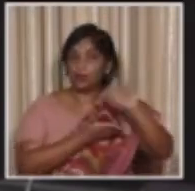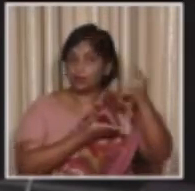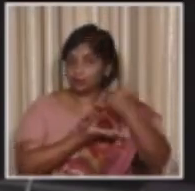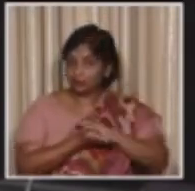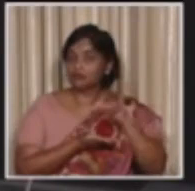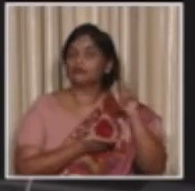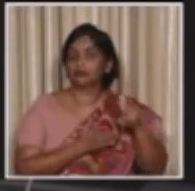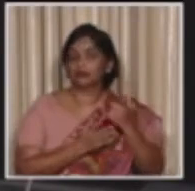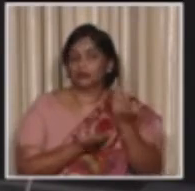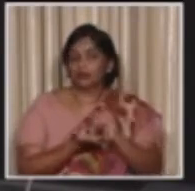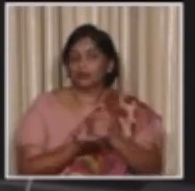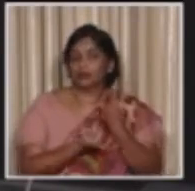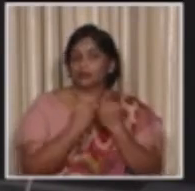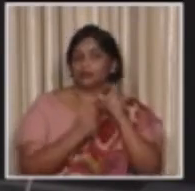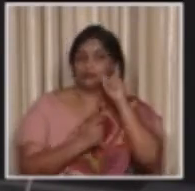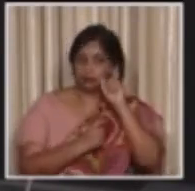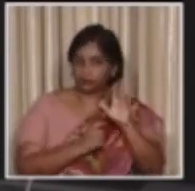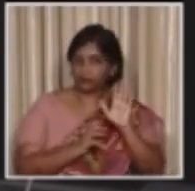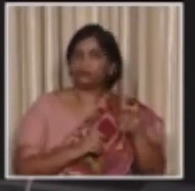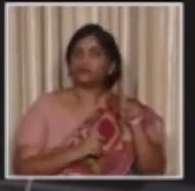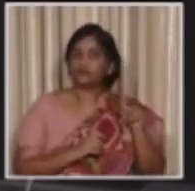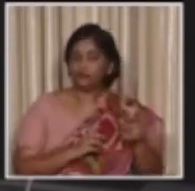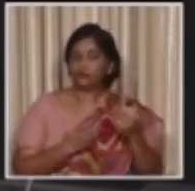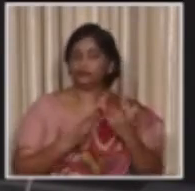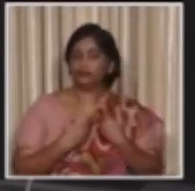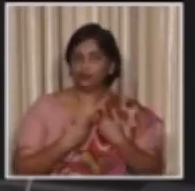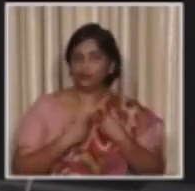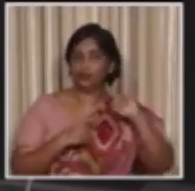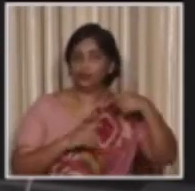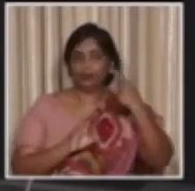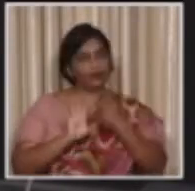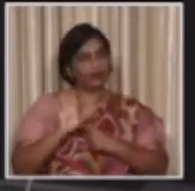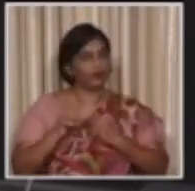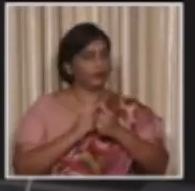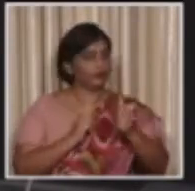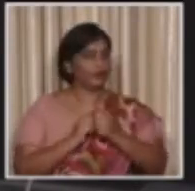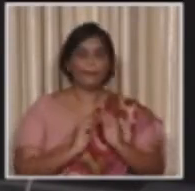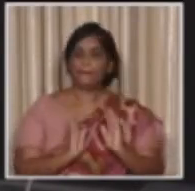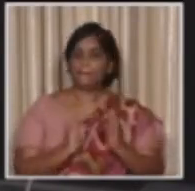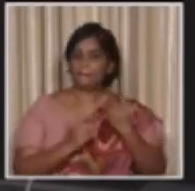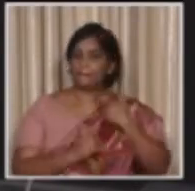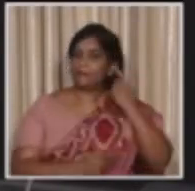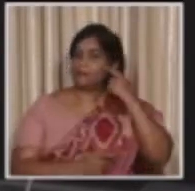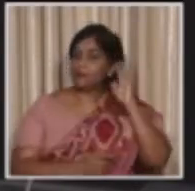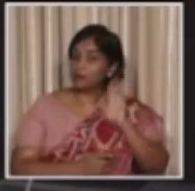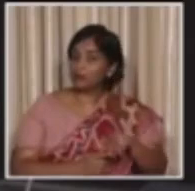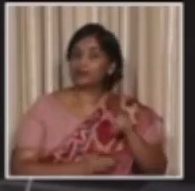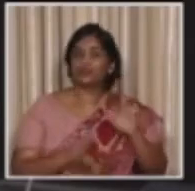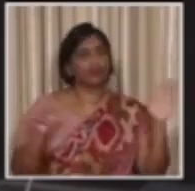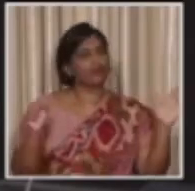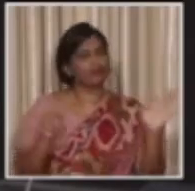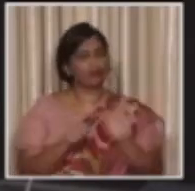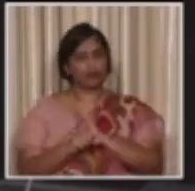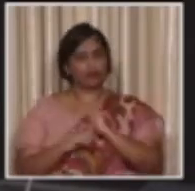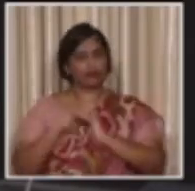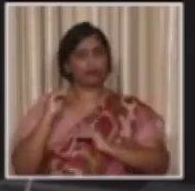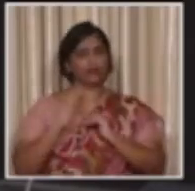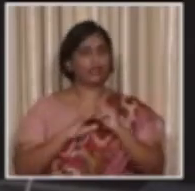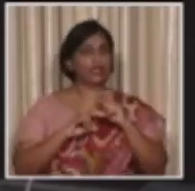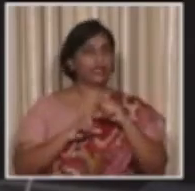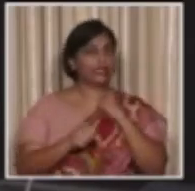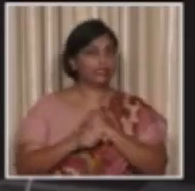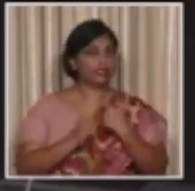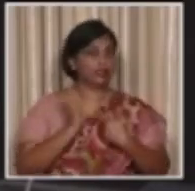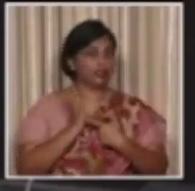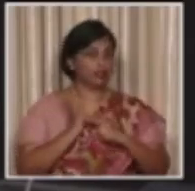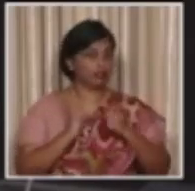නැවත සලකා බැලීමක් තමයි කරන්නේ. නමුත් අපි ලබන අවුරුද්දේ ඉඳලා ක්‍රියාත්මක කරන්න බලාපොරොත්තු වෙන සම්පූර්ණ මේ සිස්ටම් එක ඩිජිටලයිස් කරයින්